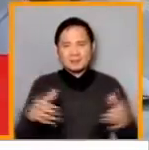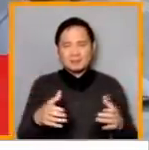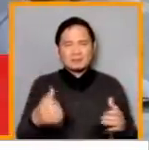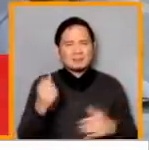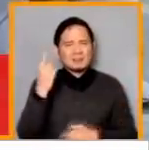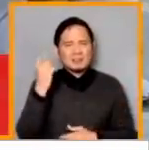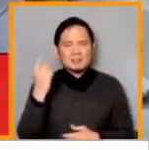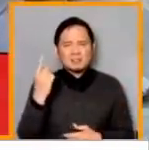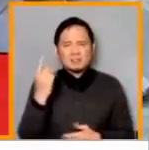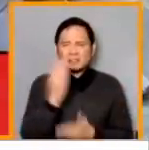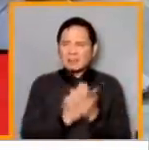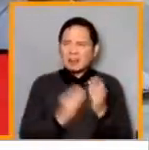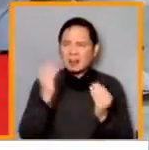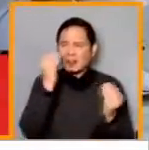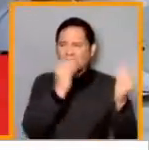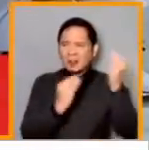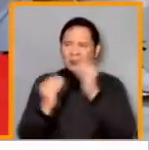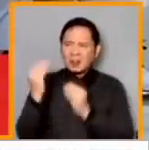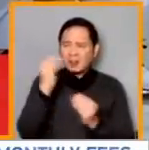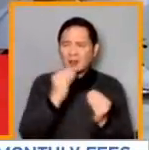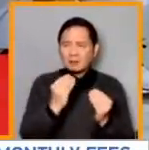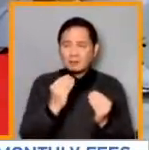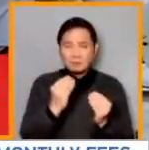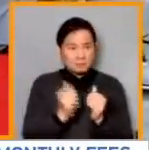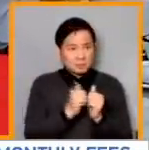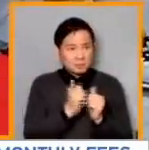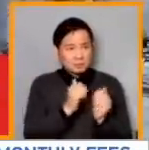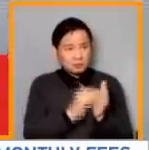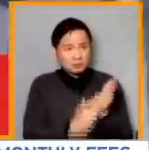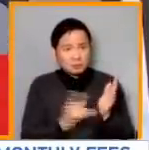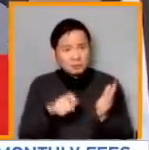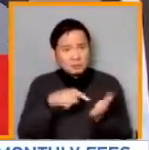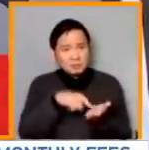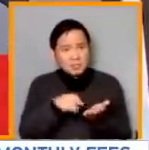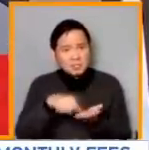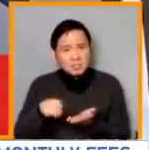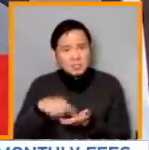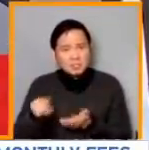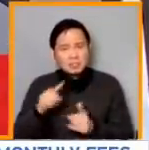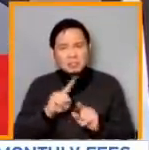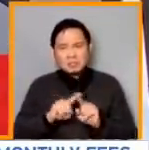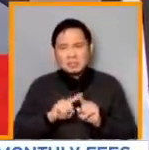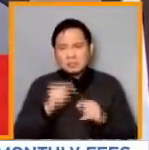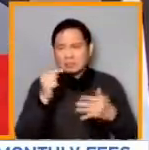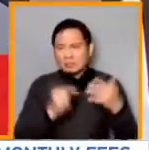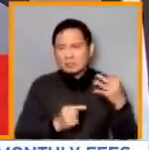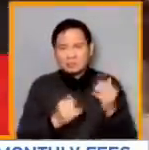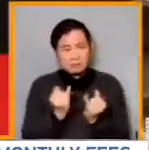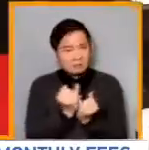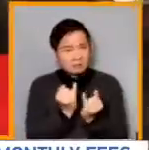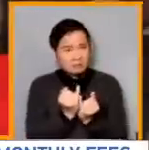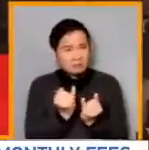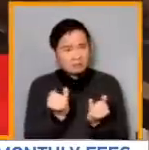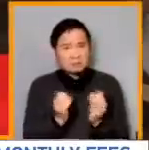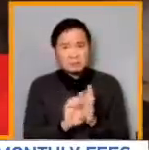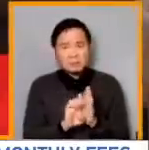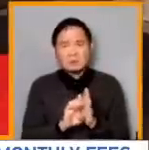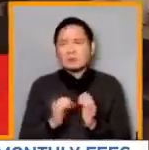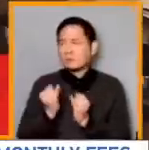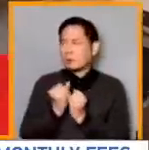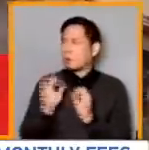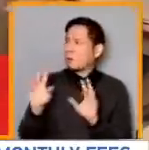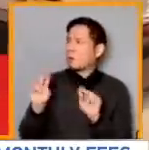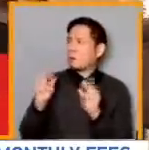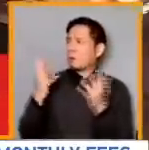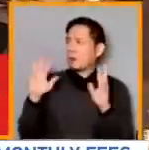May kailangan bang bayaran ng mga estudyante para makapagpa-insure sa PhilHealth? Sabi ng PhilHealth, wala. Kapag daw under